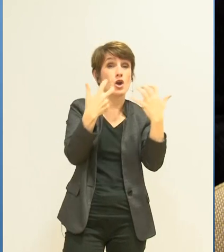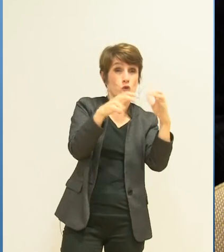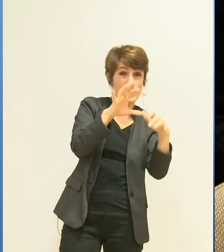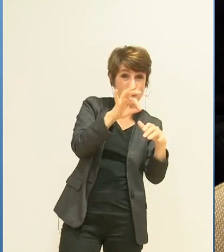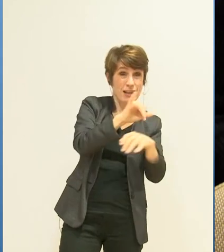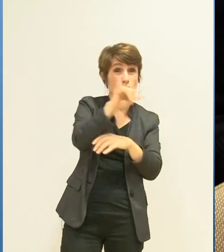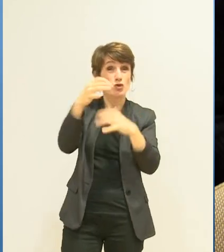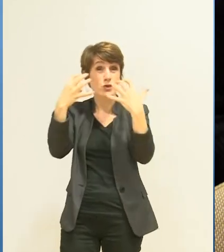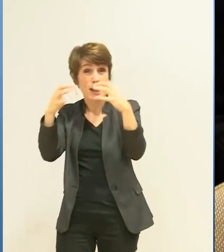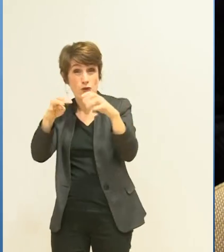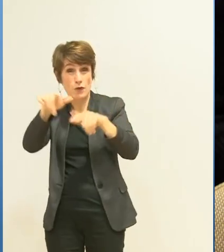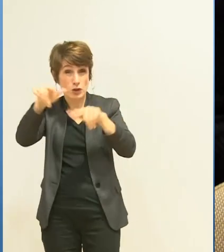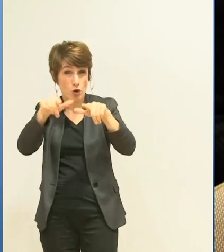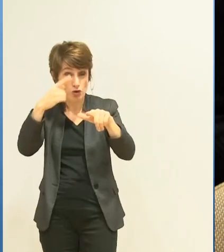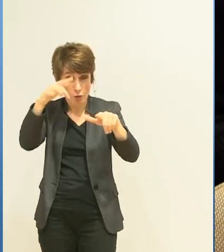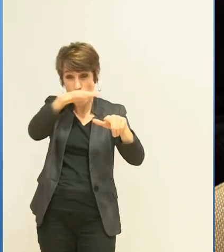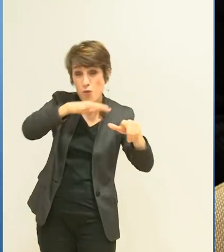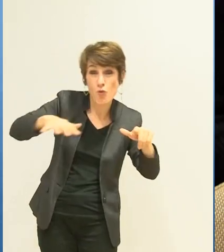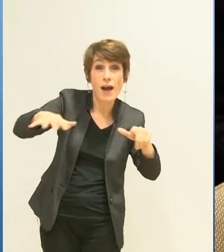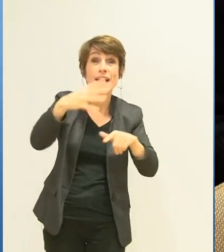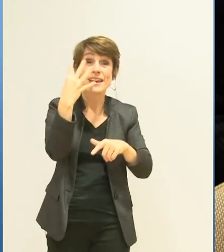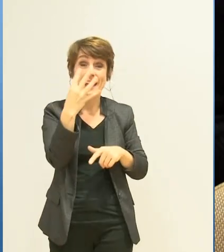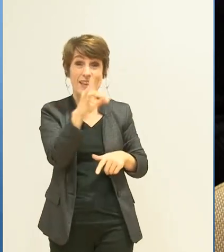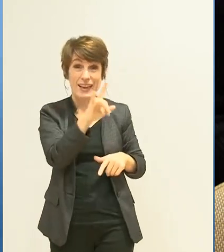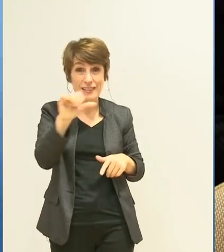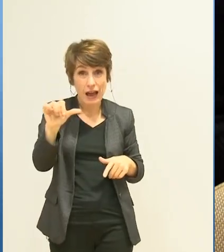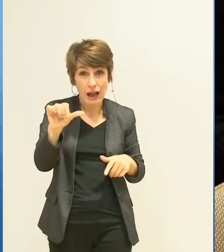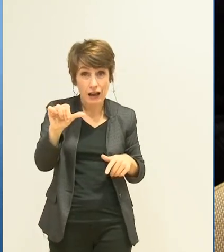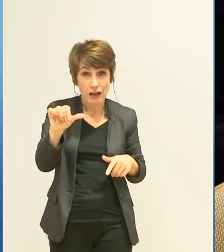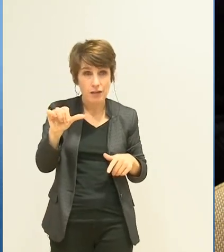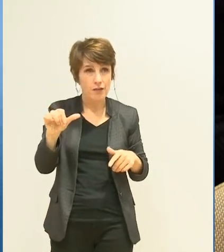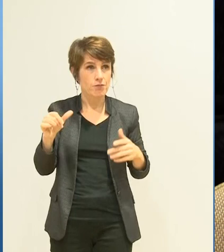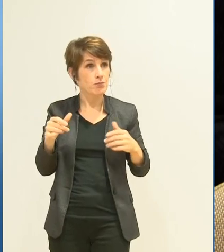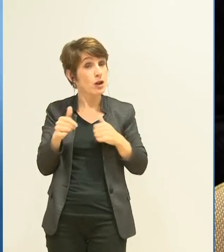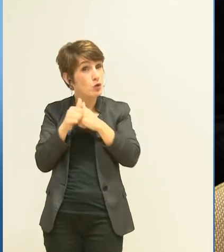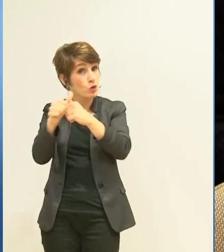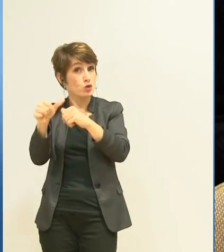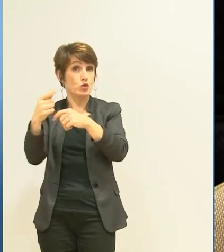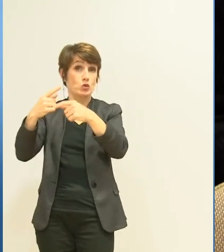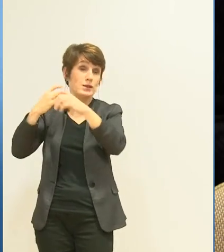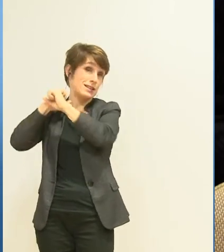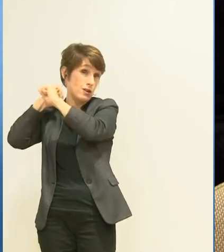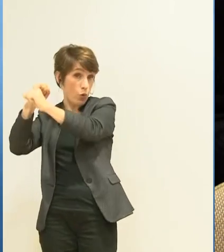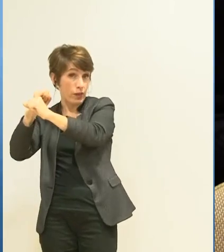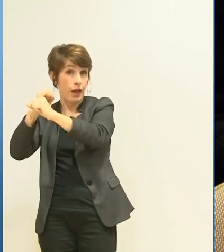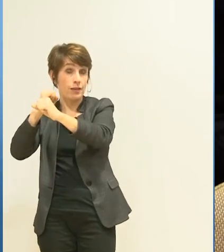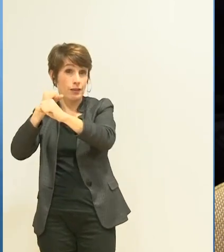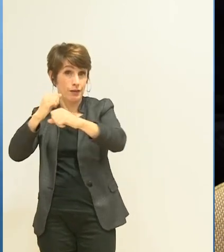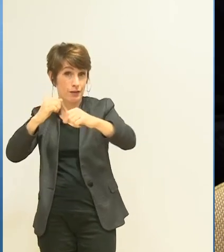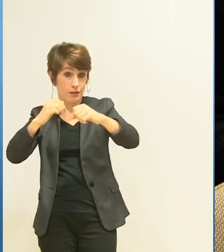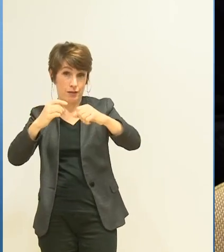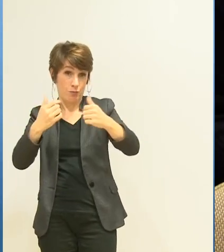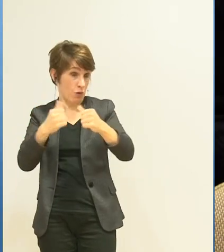sur une emprise au sol d'environ quatre hectares avec vos contraintes économiques foncier et baisses des auteurs vous sur